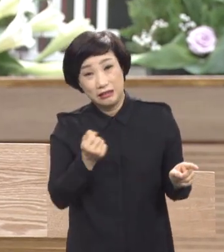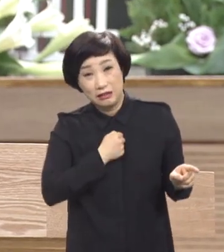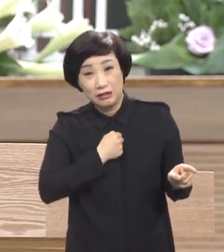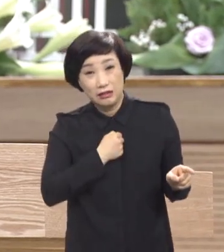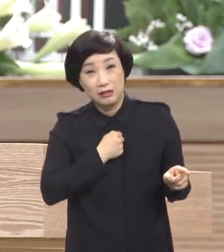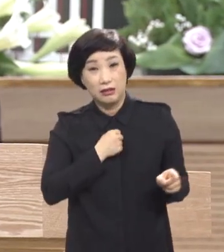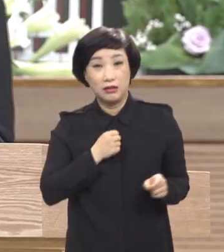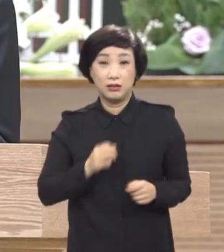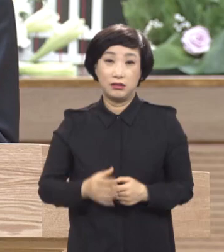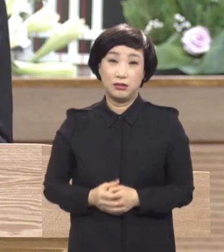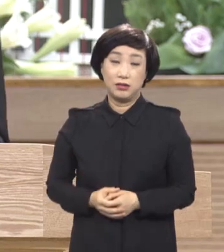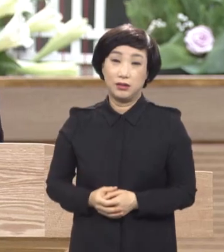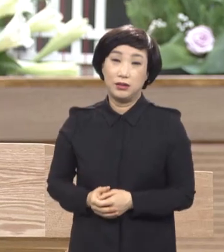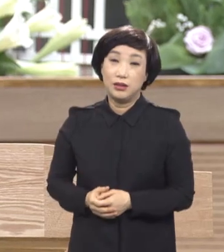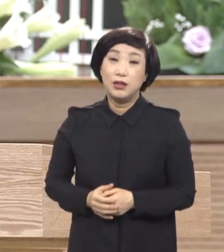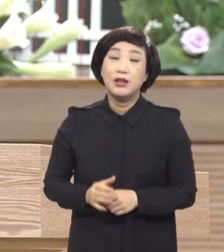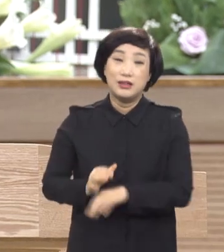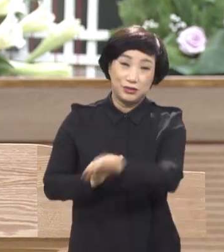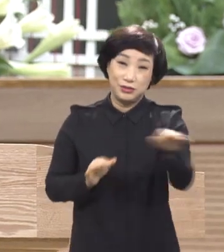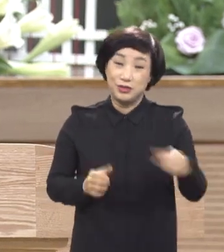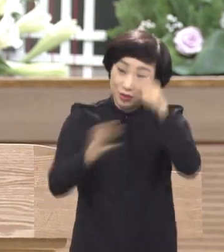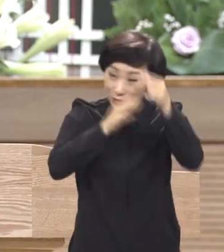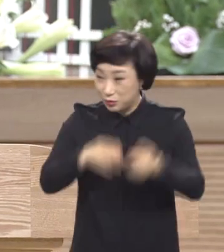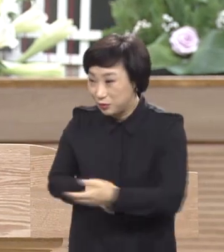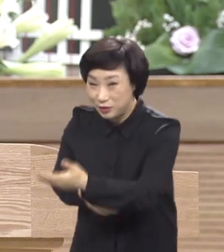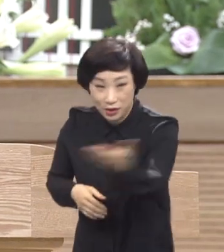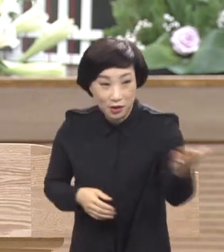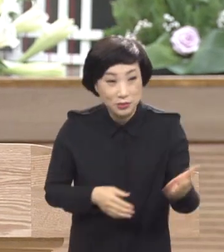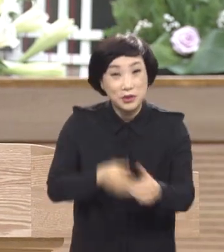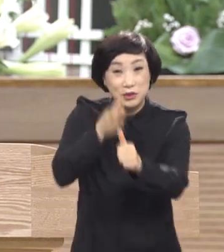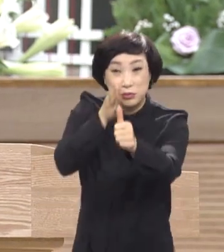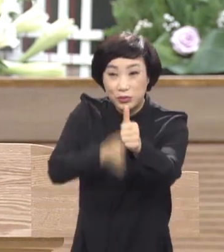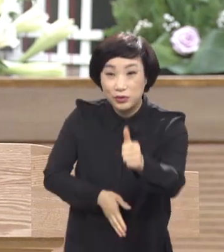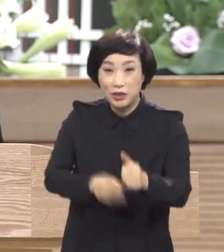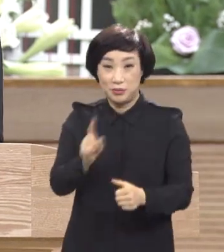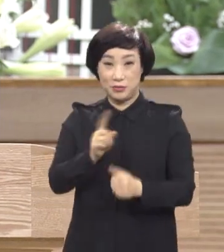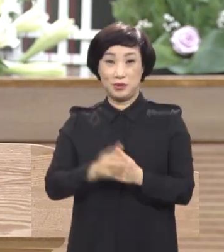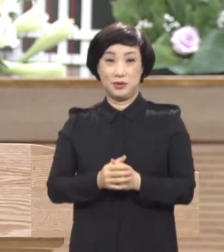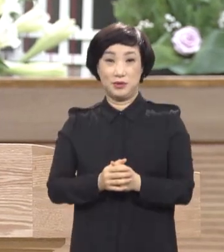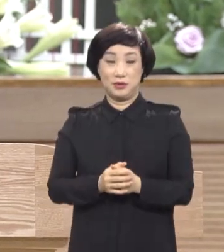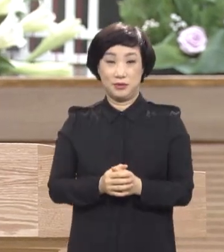우리 연세주와 함께 성도들여 간절히 비옵나니